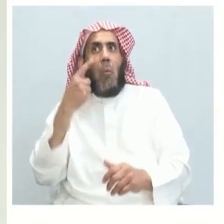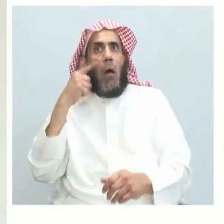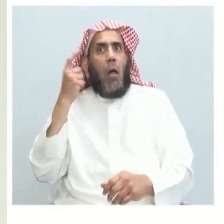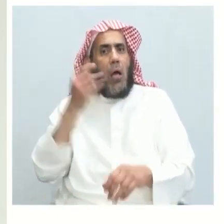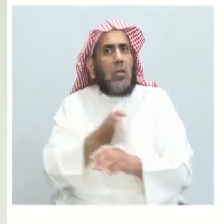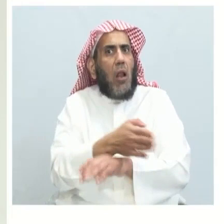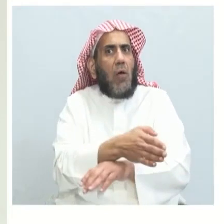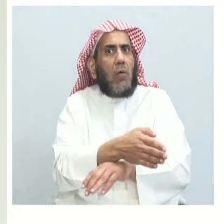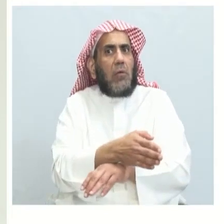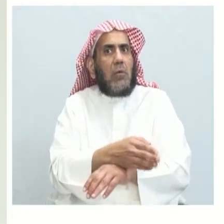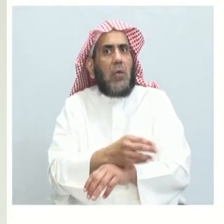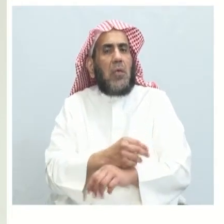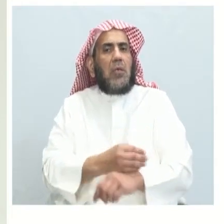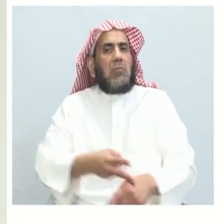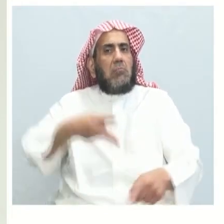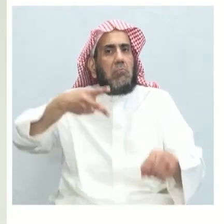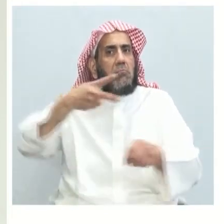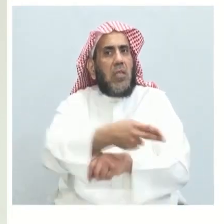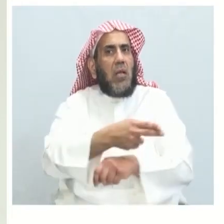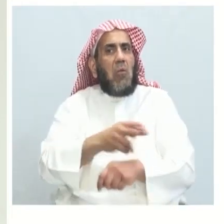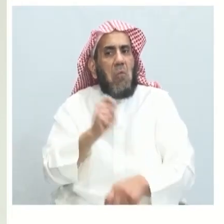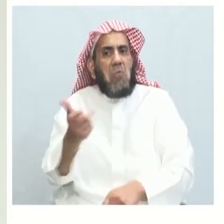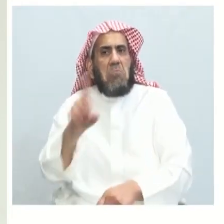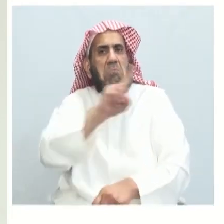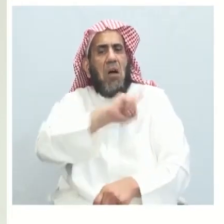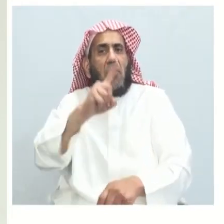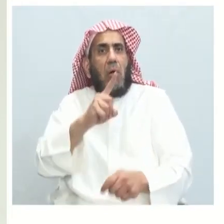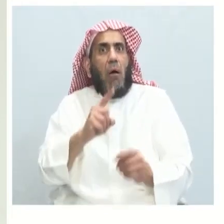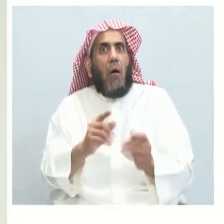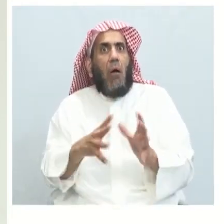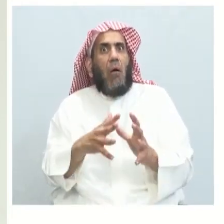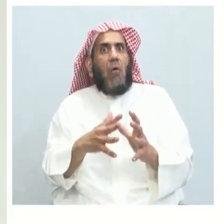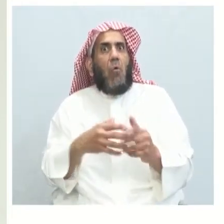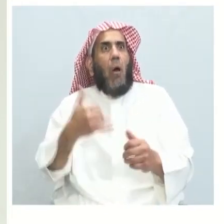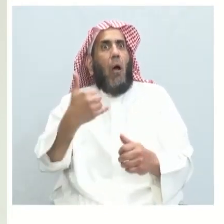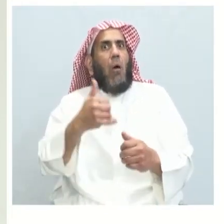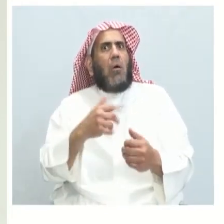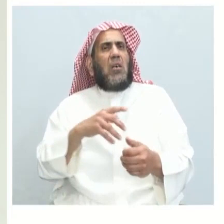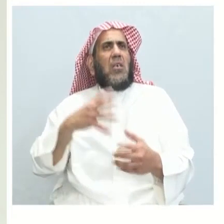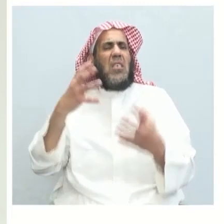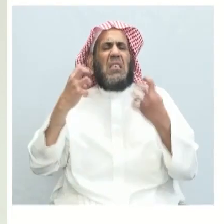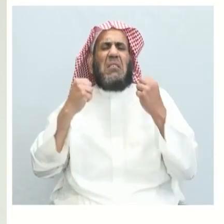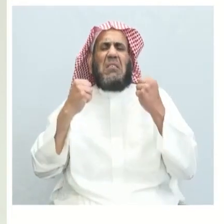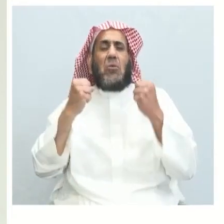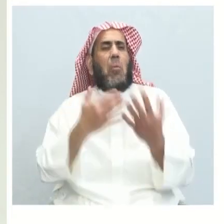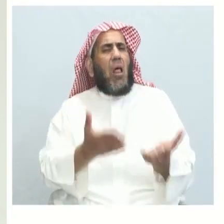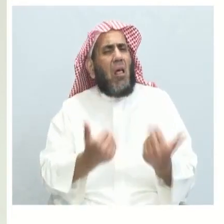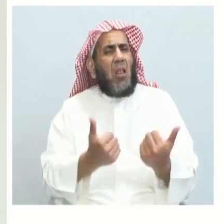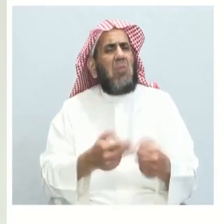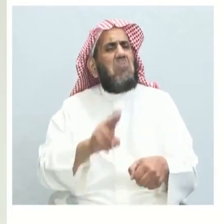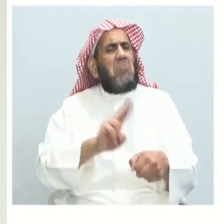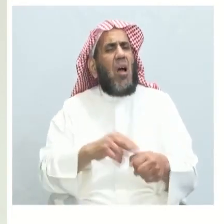فعل قطعت عنه الدينار فخوف شرها وندم وطلب اليها ان